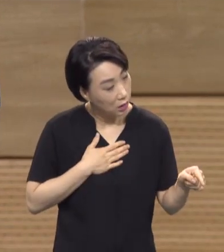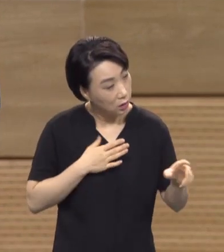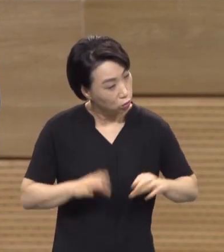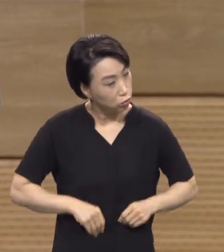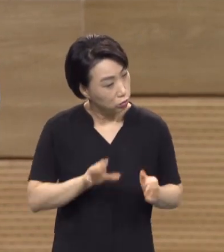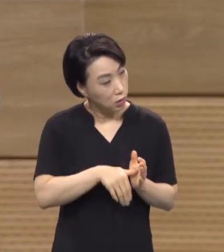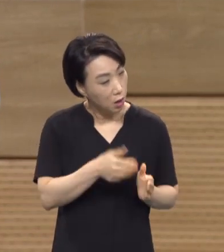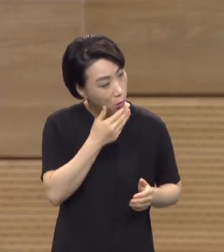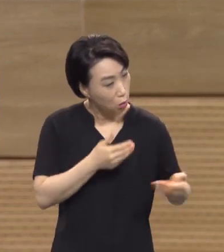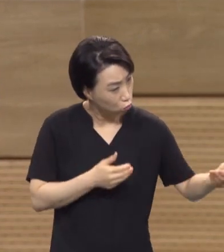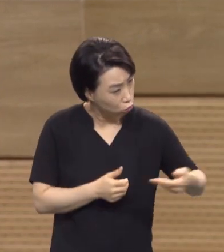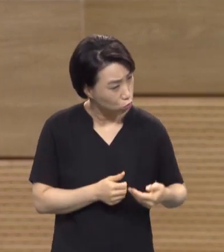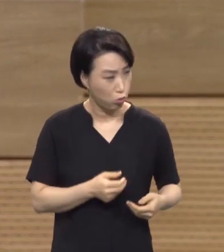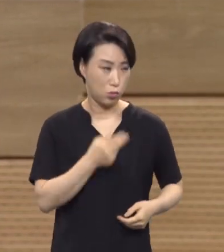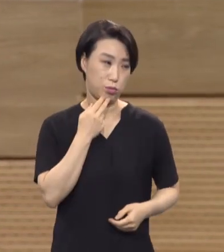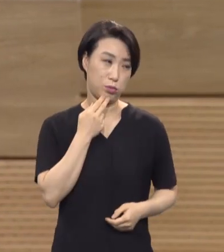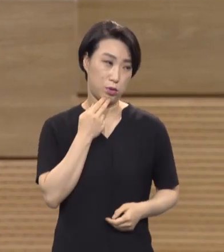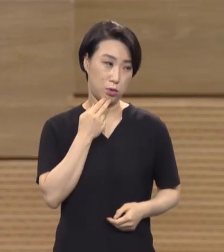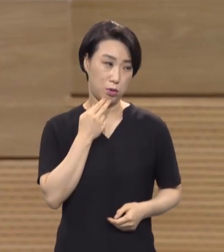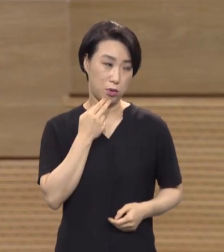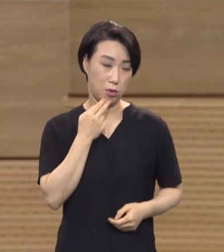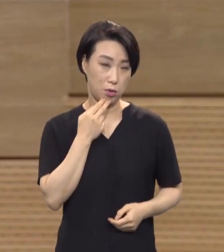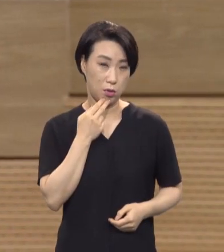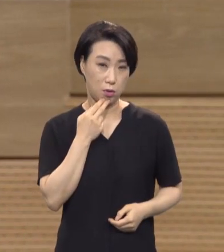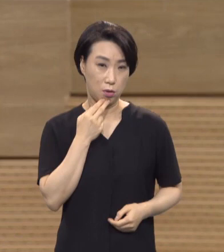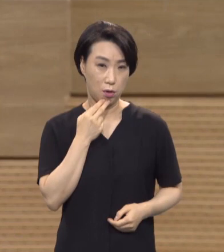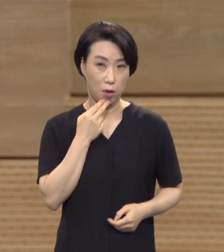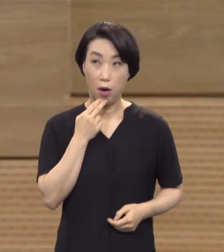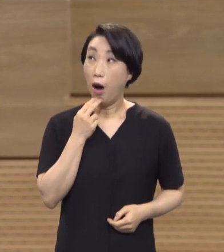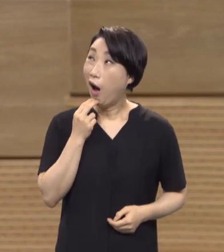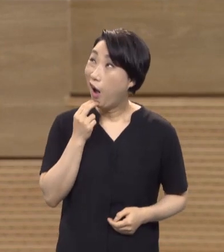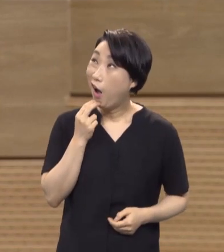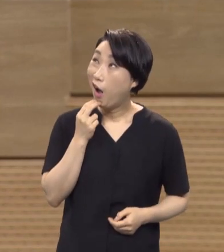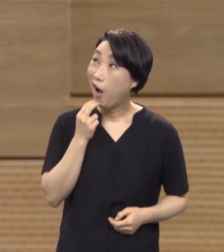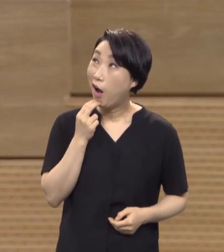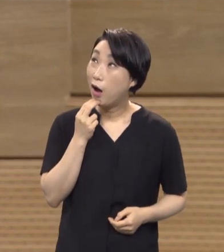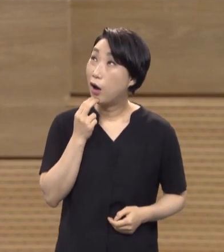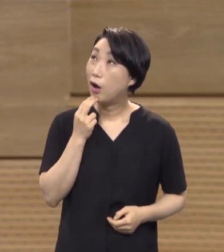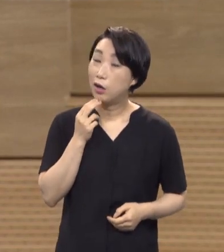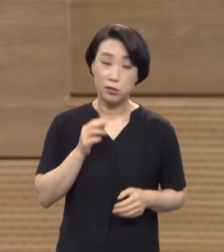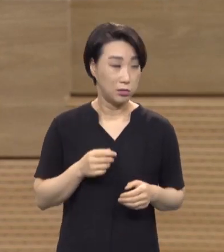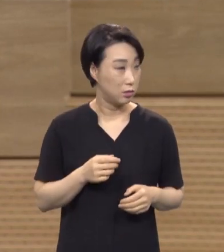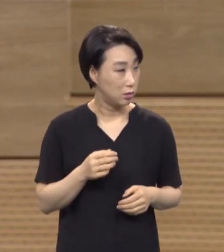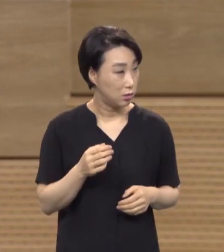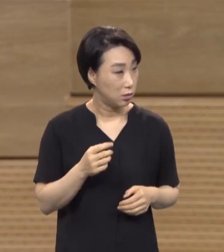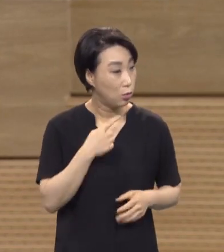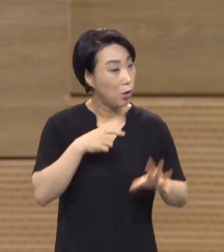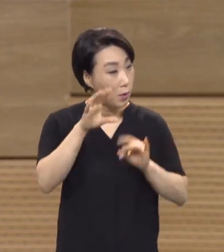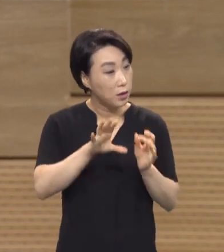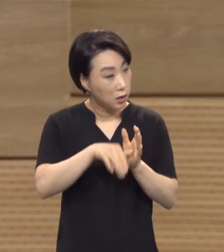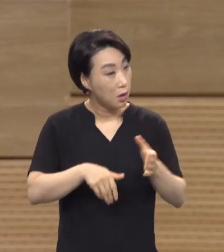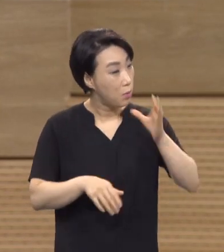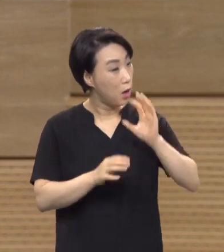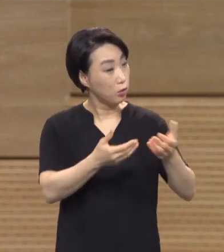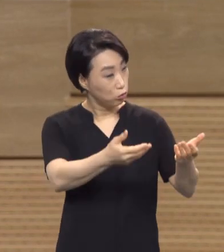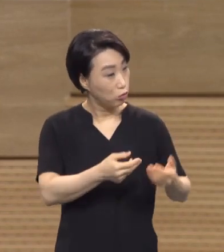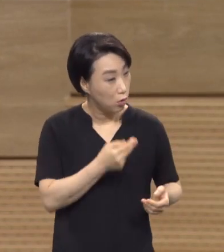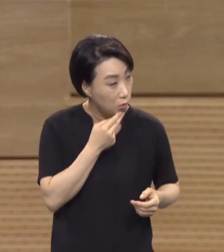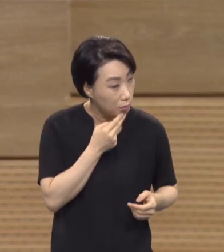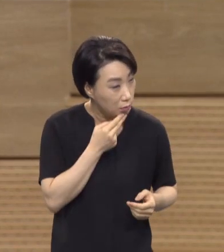내가 줄일 때 네가 먹을 것 안 줬어. 심각해. 내가 목마를 때 마시우게 하지